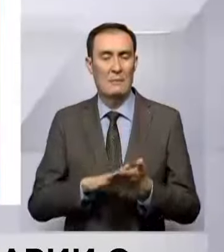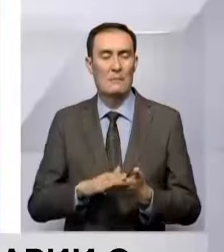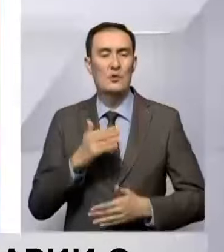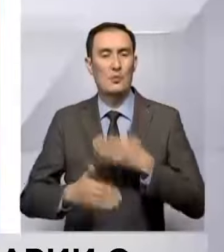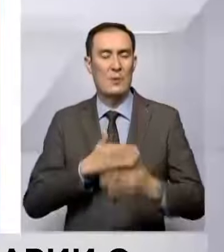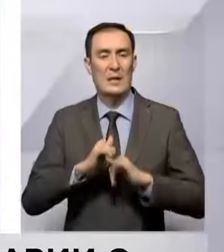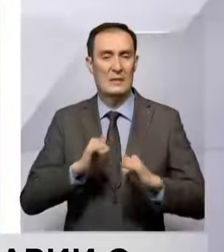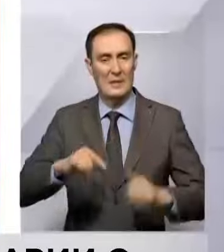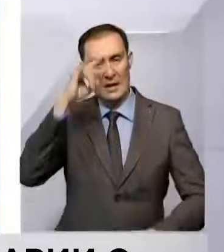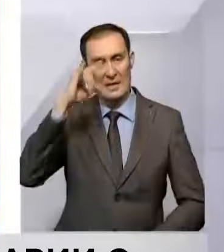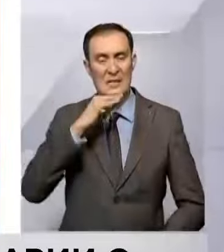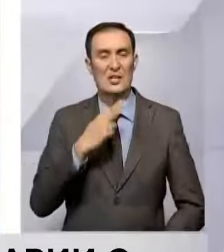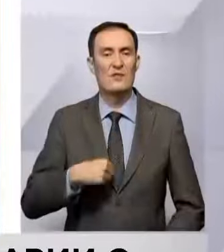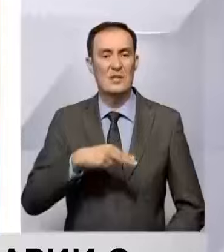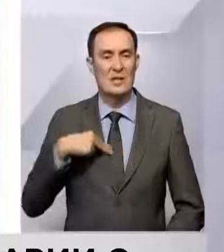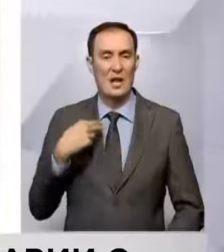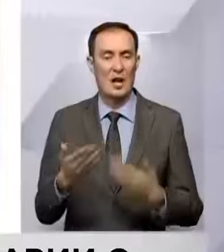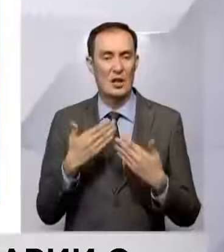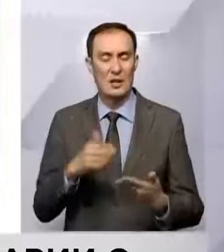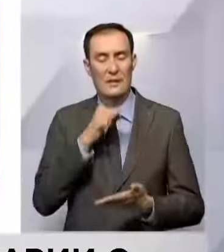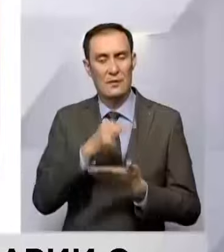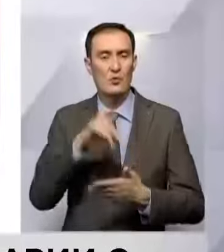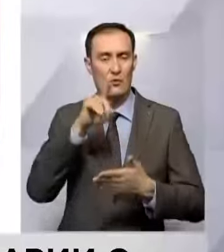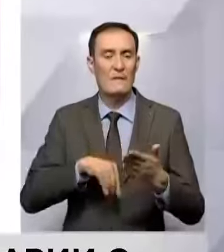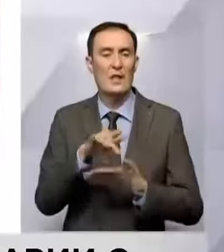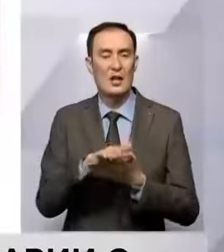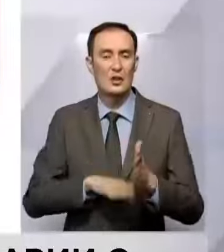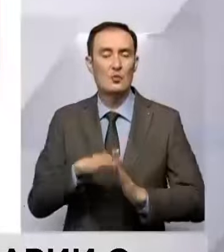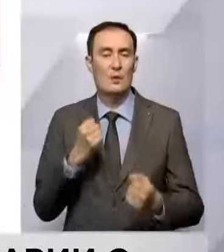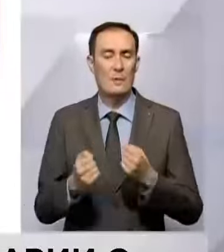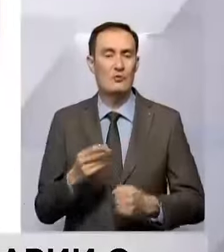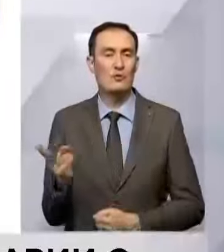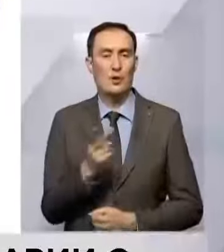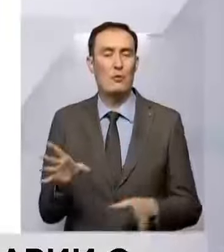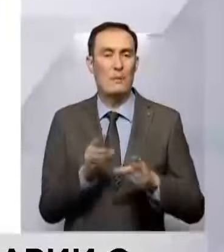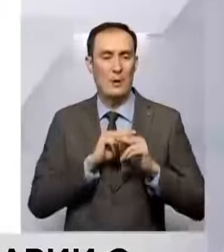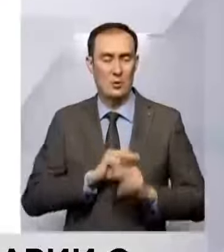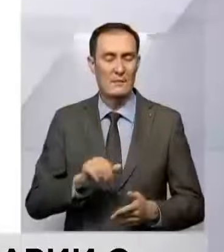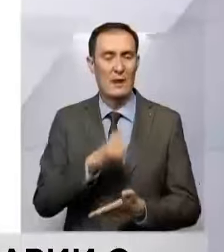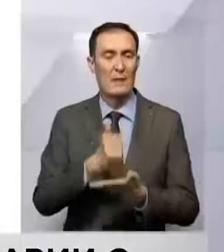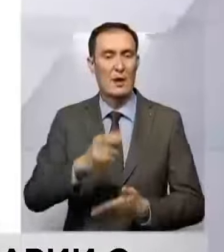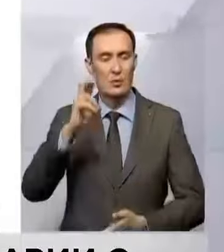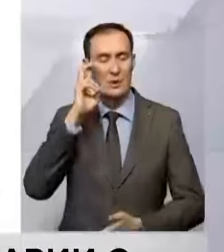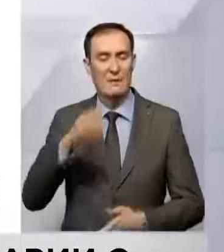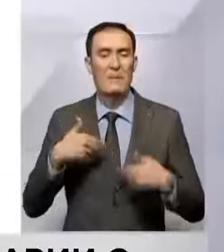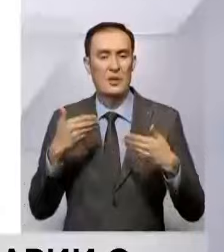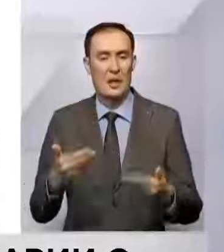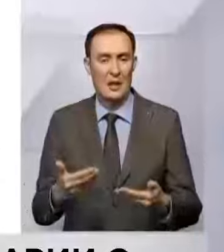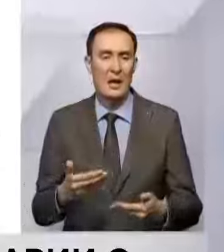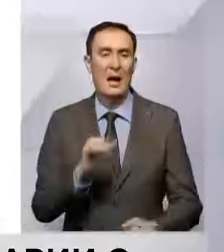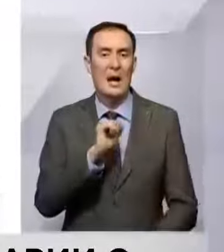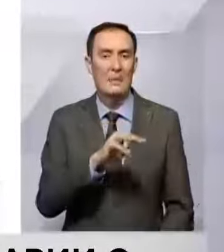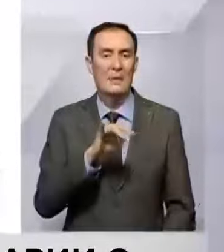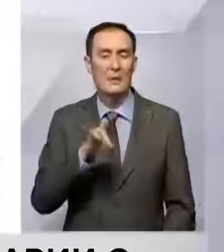поступательное развитие казахско-швейцарских отношений, выразил уверенность в дальнейшем укреплении двустороннего партнерства. Глава государства пожелал Виоле